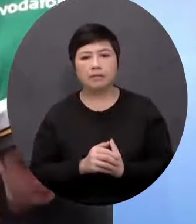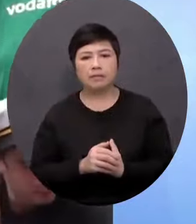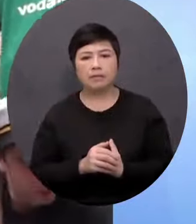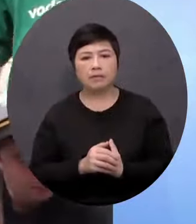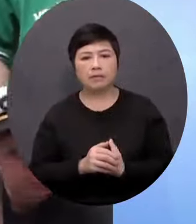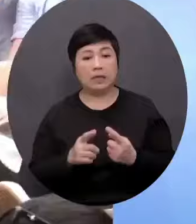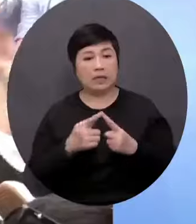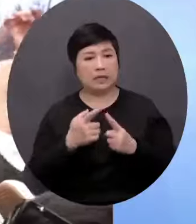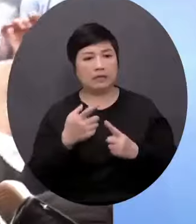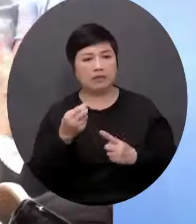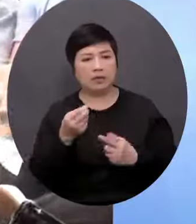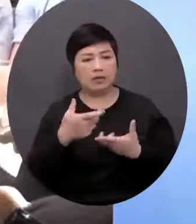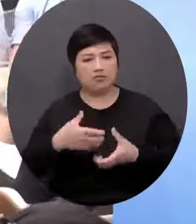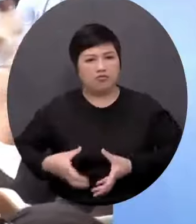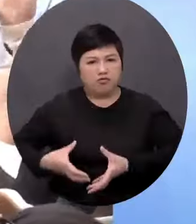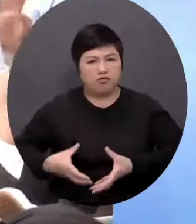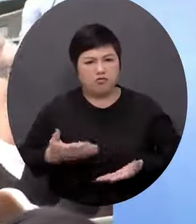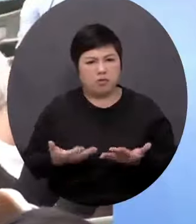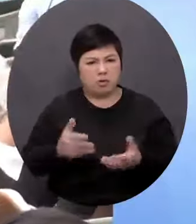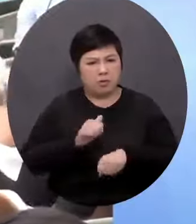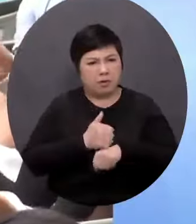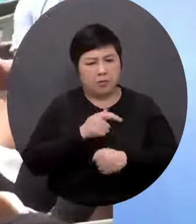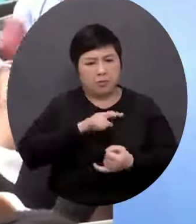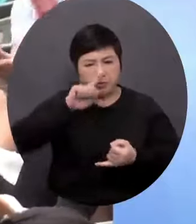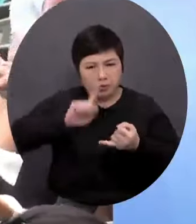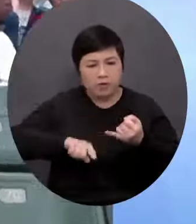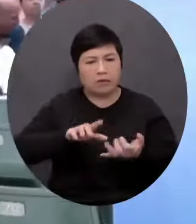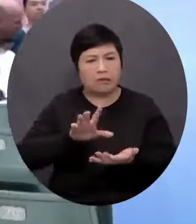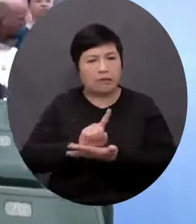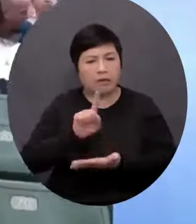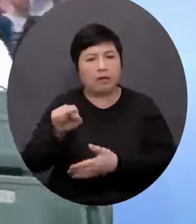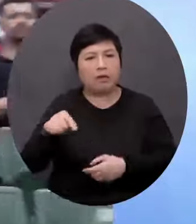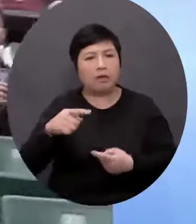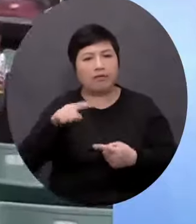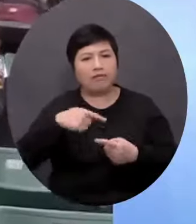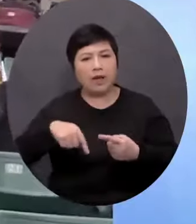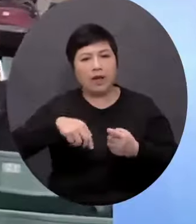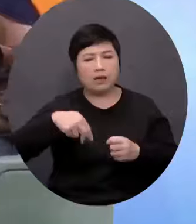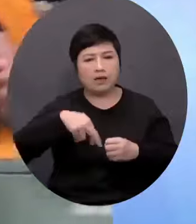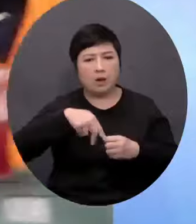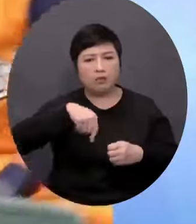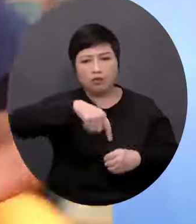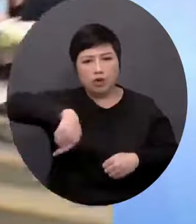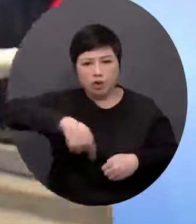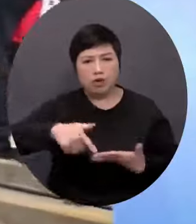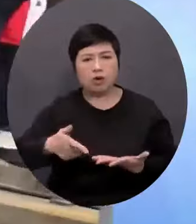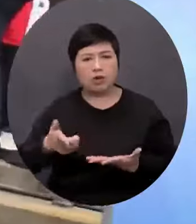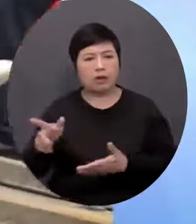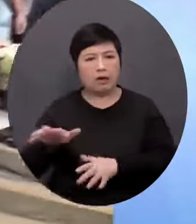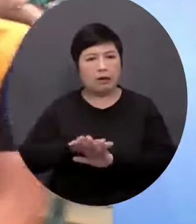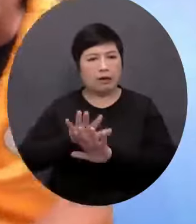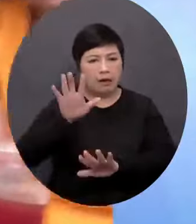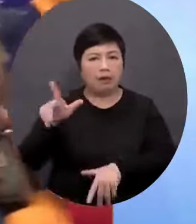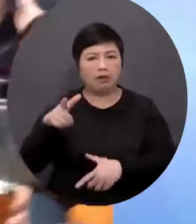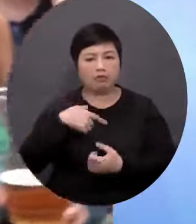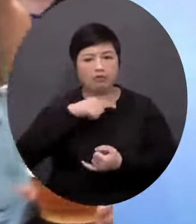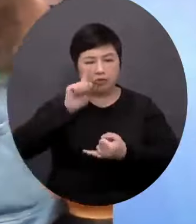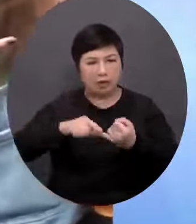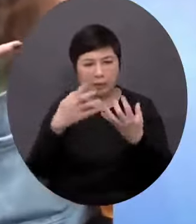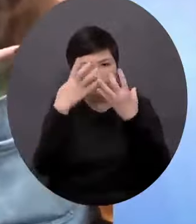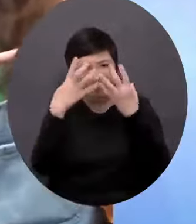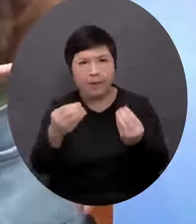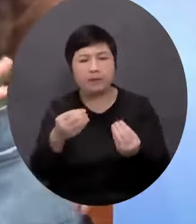榄好大机会最后一年在大球场上演，在南看台的球迷都珍惜最后吸引眼球的机